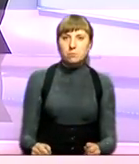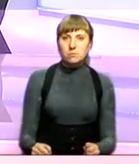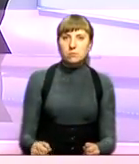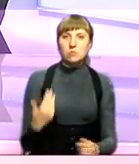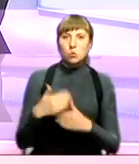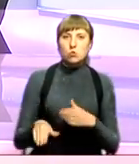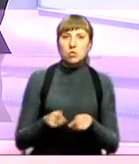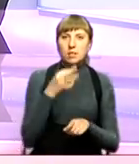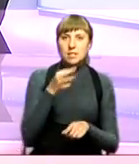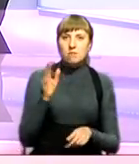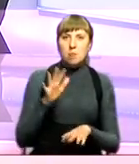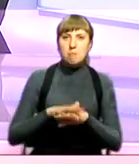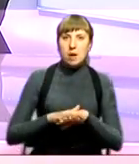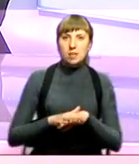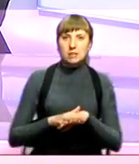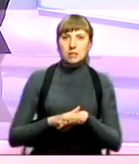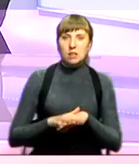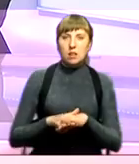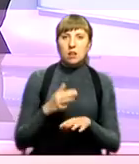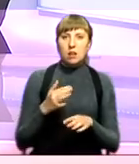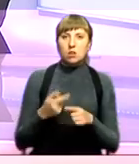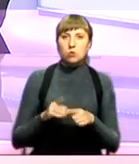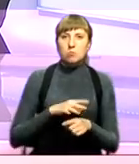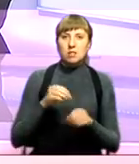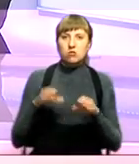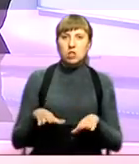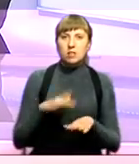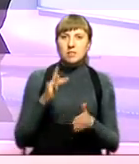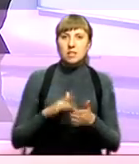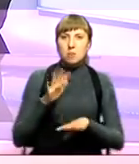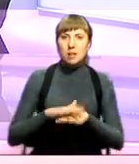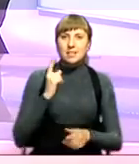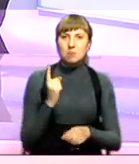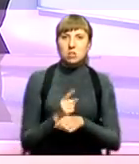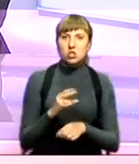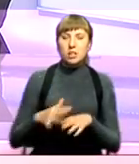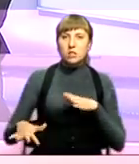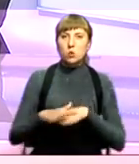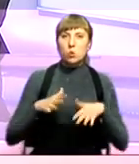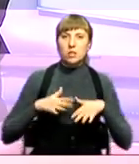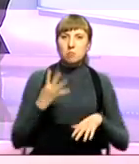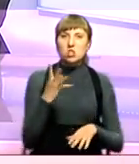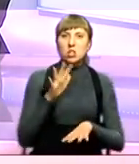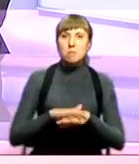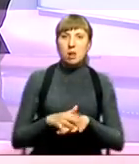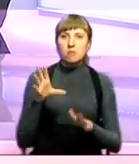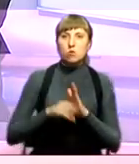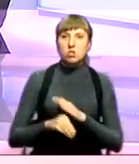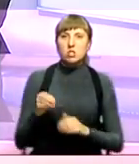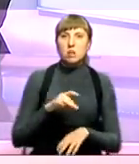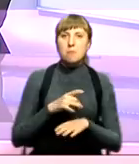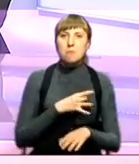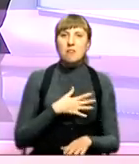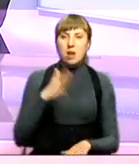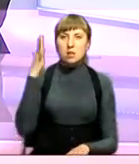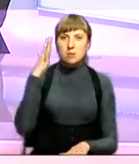так называемые банки, которые были решением Центробанка запрещены на территории Крыма, 4 банка, в том числе Приватбанк,